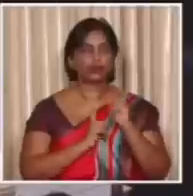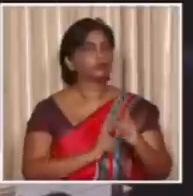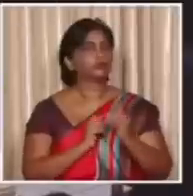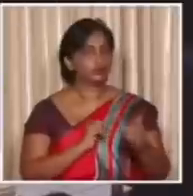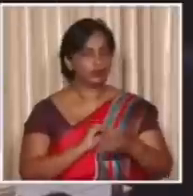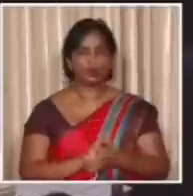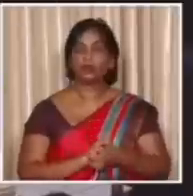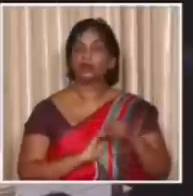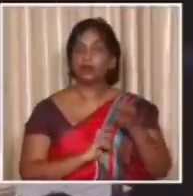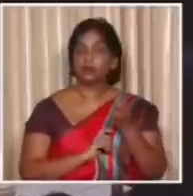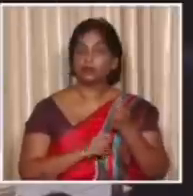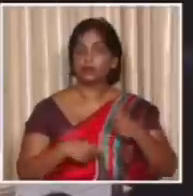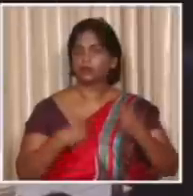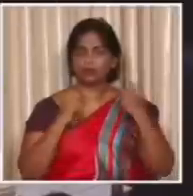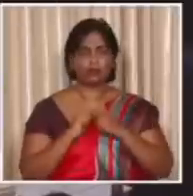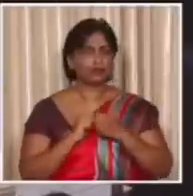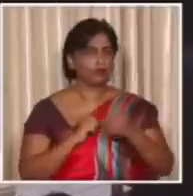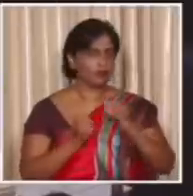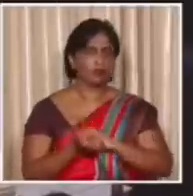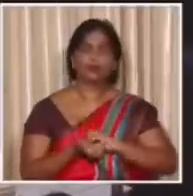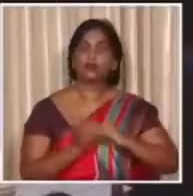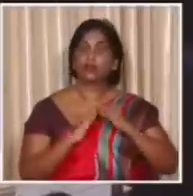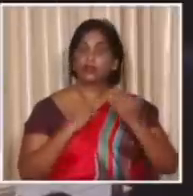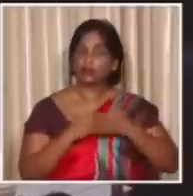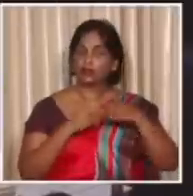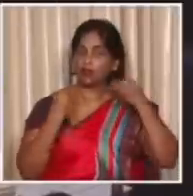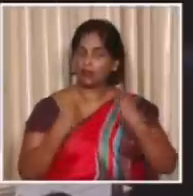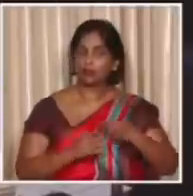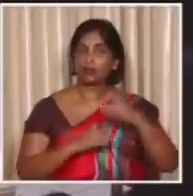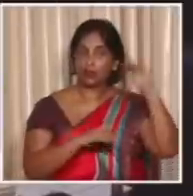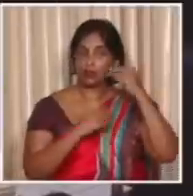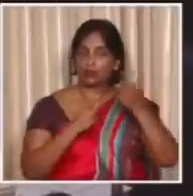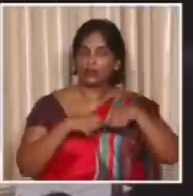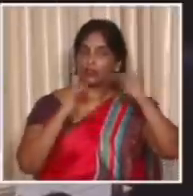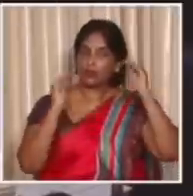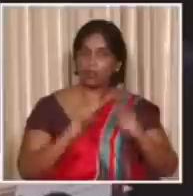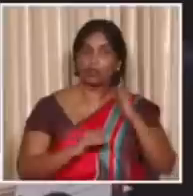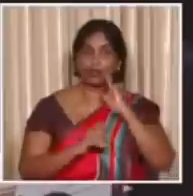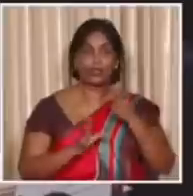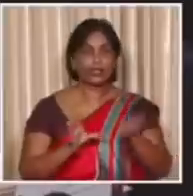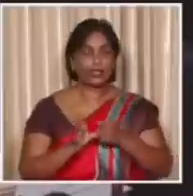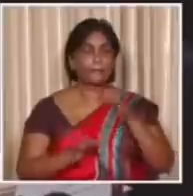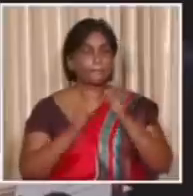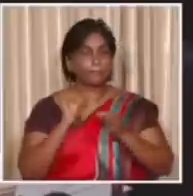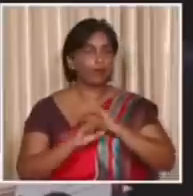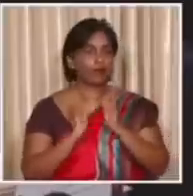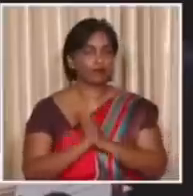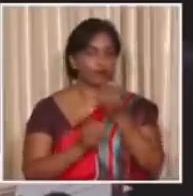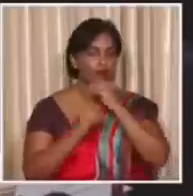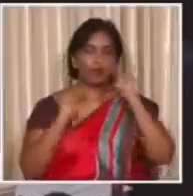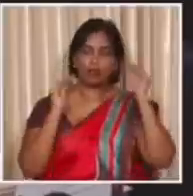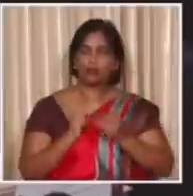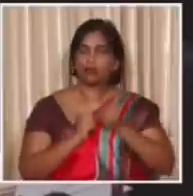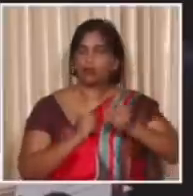එනවා. මේ ආර්ථික තර්ජන කොච්චර යනද? ඉදිකිරීම් කර්මාන්තේ වටලා ආනයන වියදම් සීමා කරලා මිනිසුන්ගේ කිරිපිටි සීනි පරිභෝජන නතර කරලා